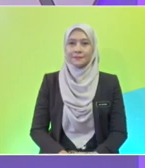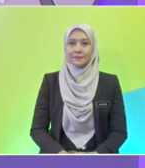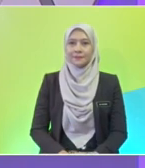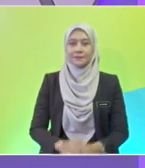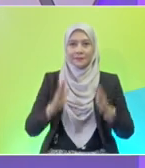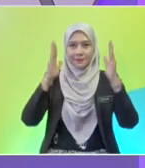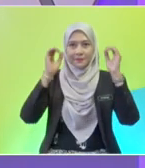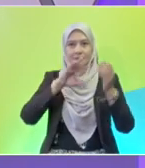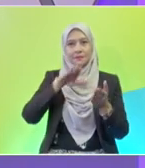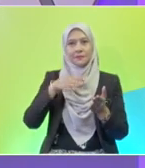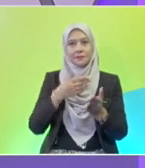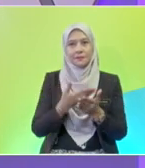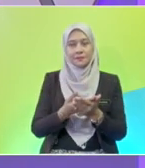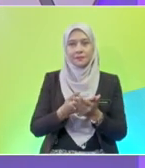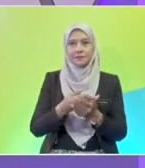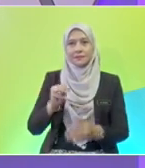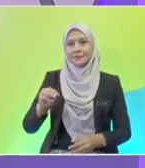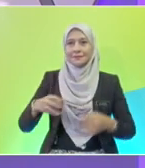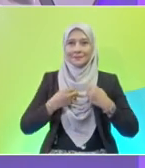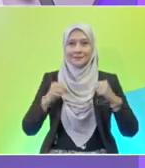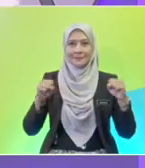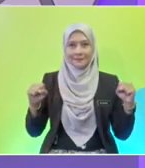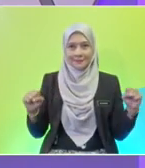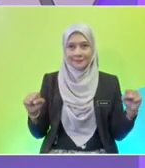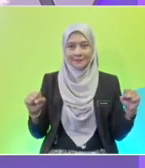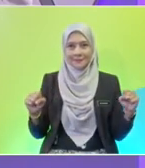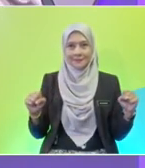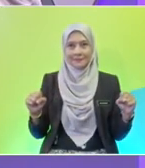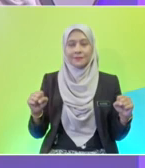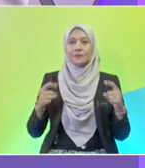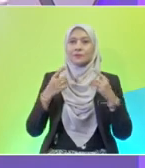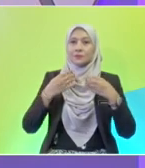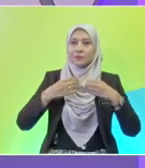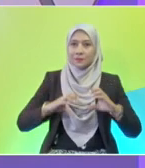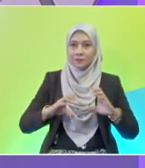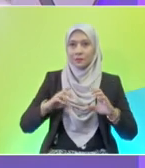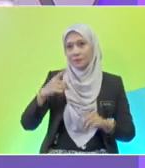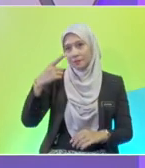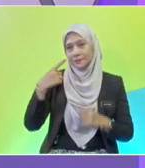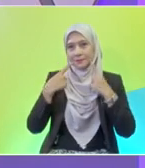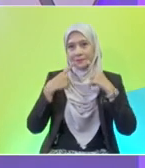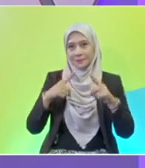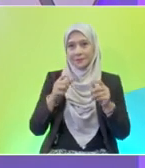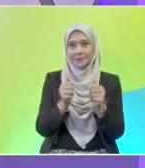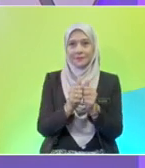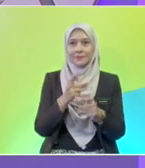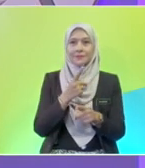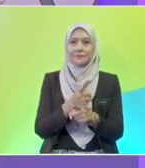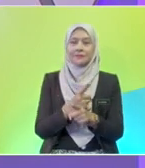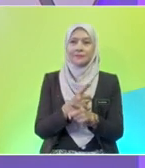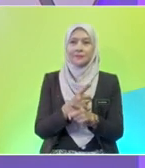semua murid telah bersedia dan akan mencoba menjawab dengan betul jadi kita lihat dulu soalnya